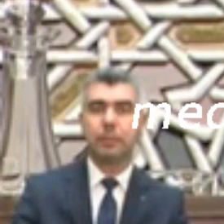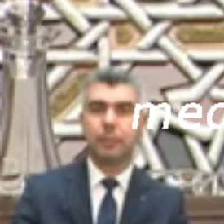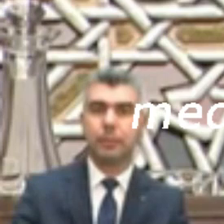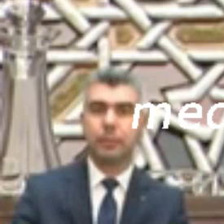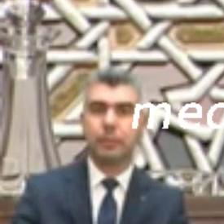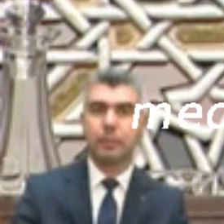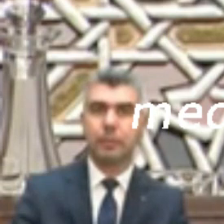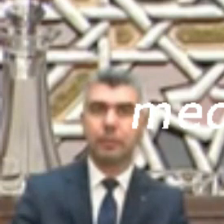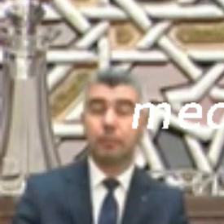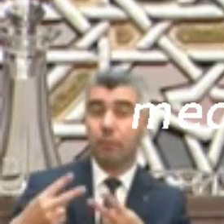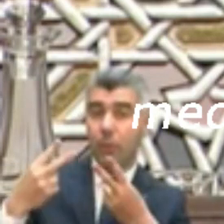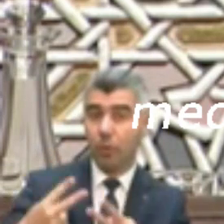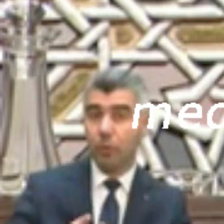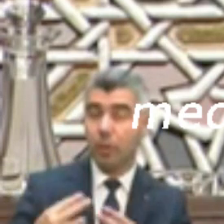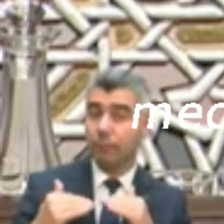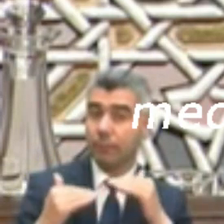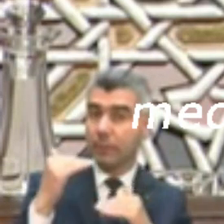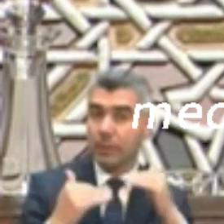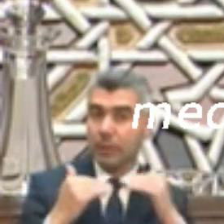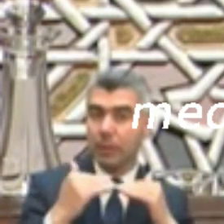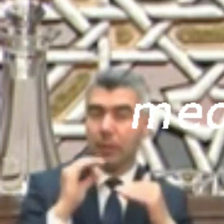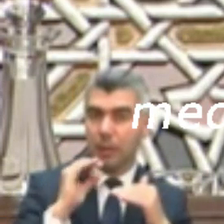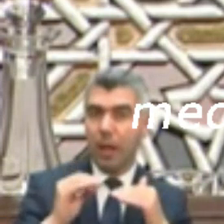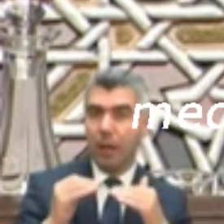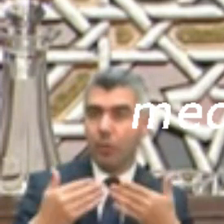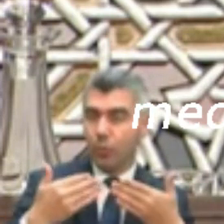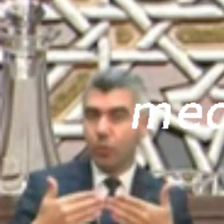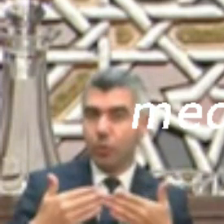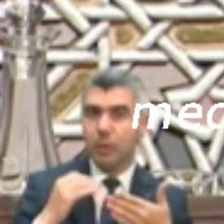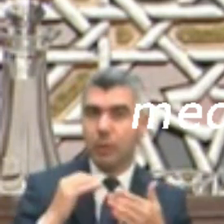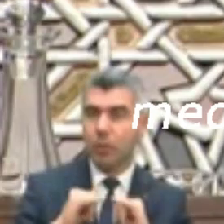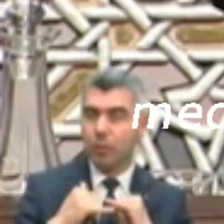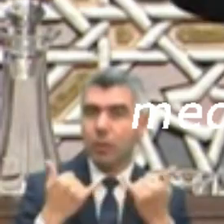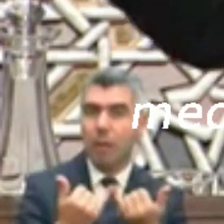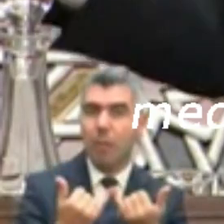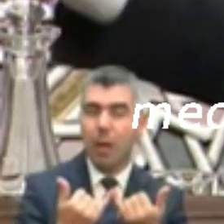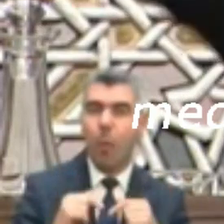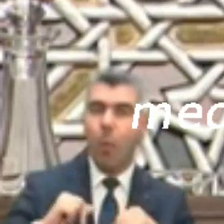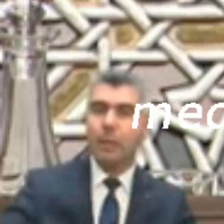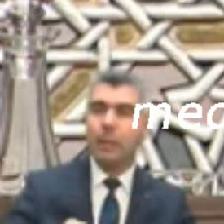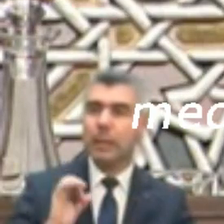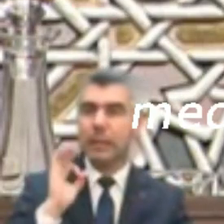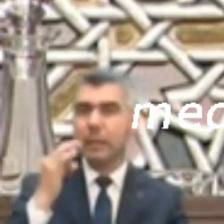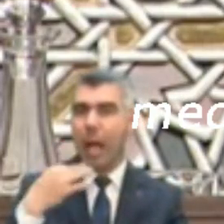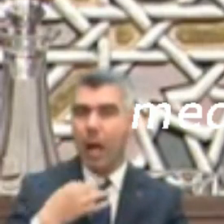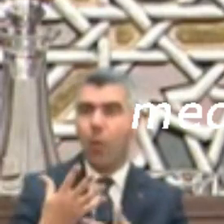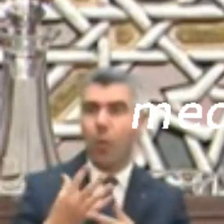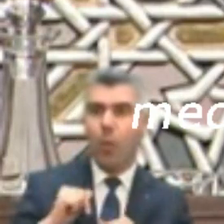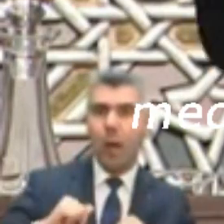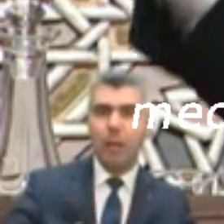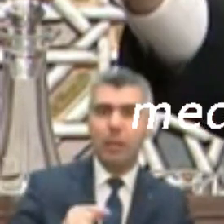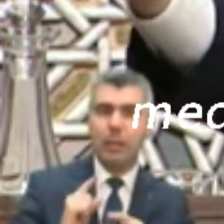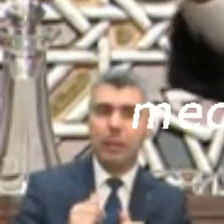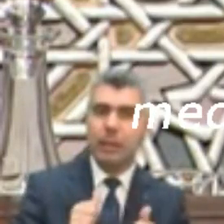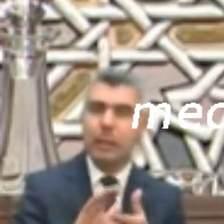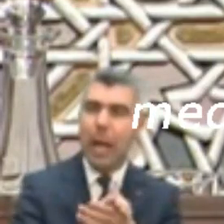إلا جيتوا هنا ديروا التمييز، إلا جينا هنا نديروا التمييز، هذا وزير ديالي وهذه وزيرة ديالي وهذا